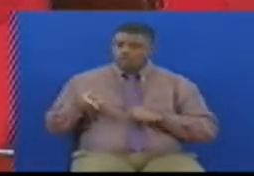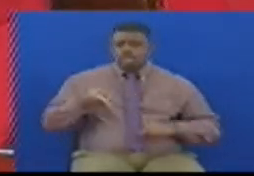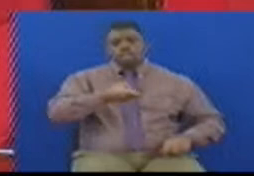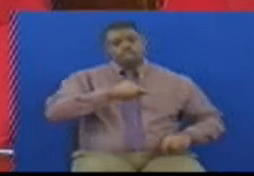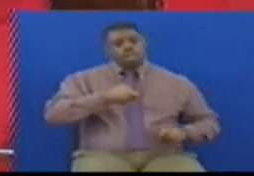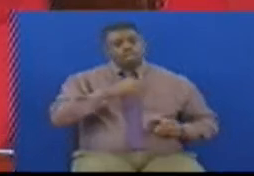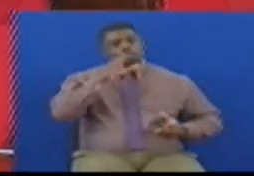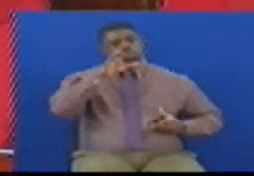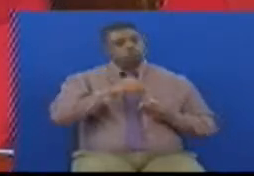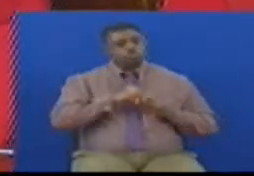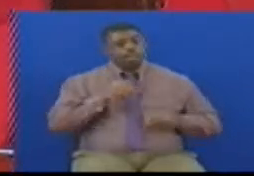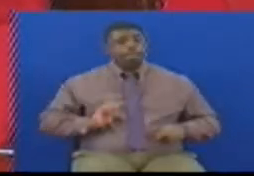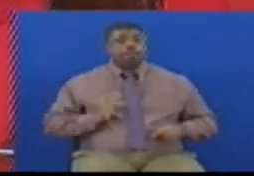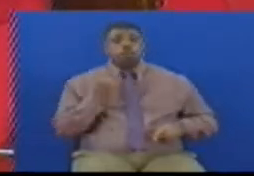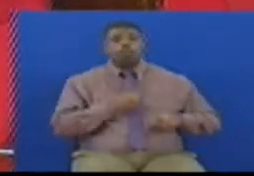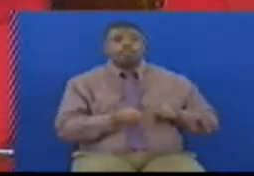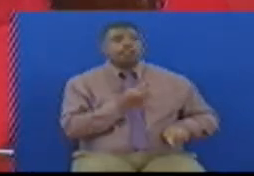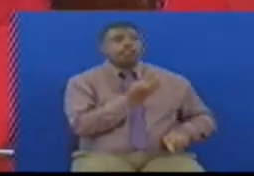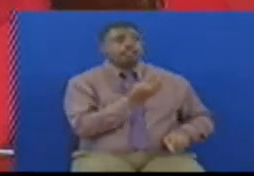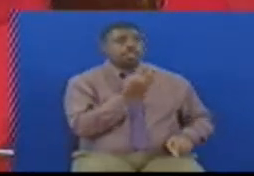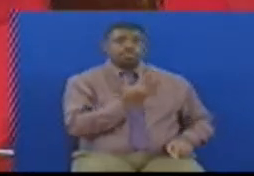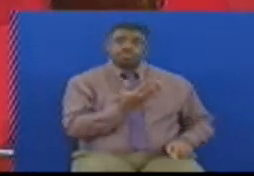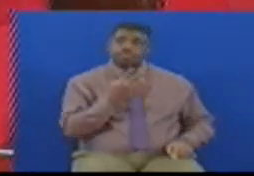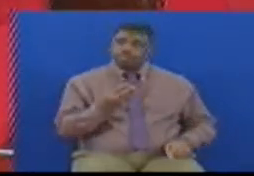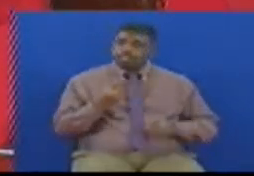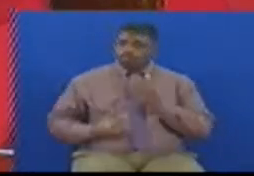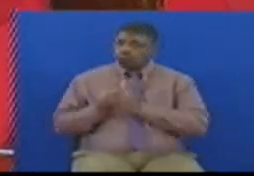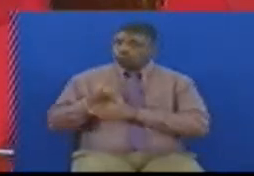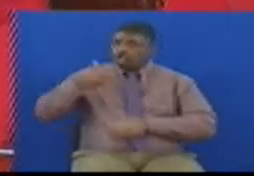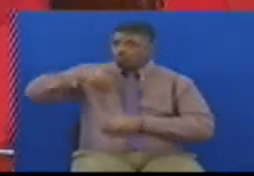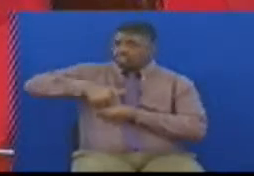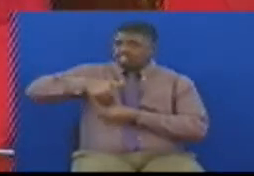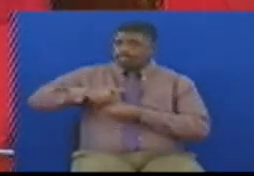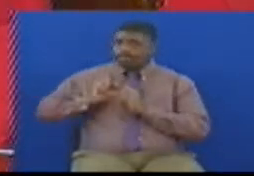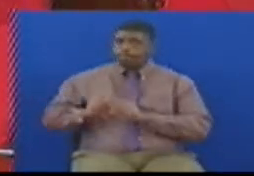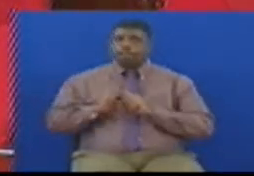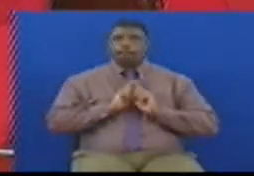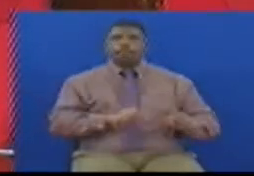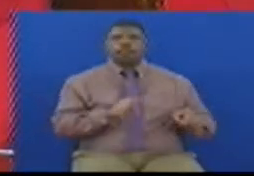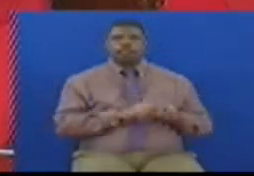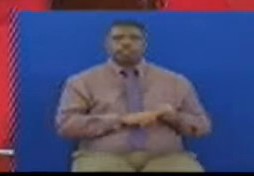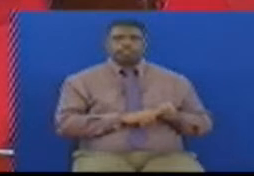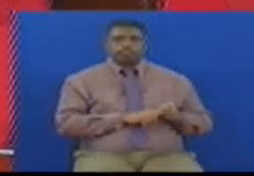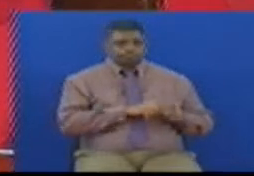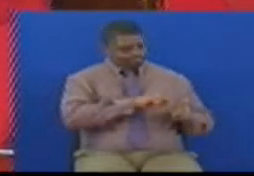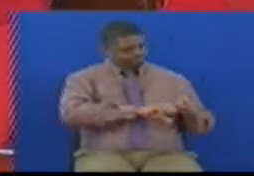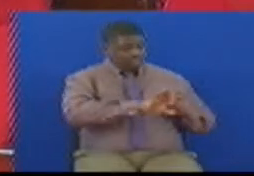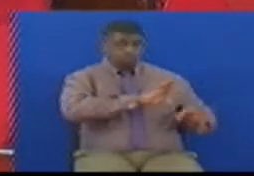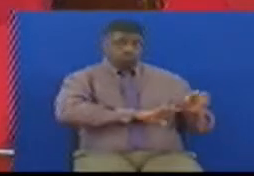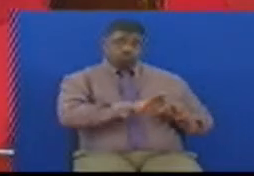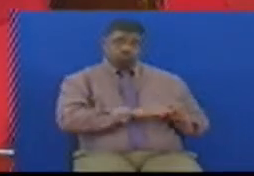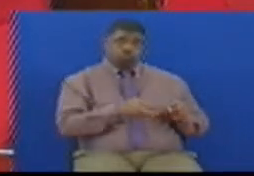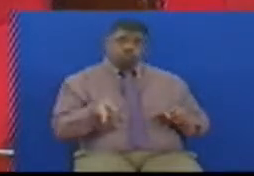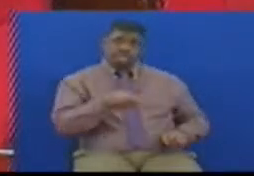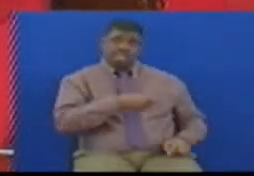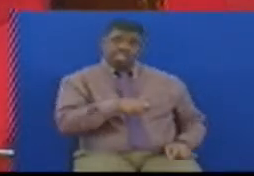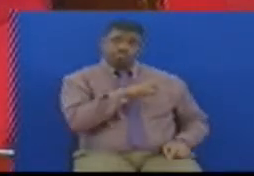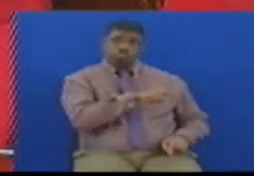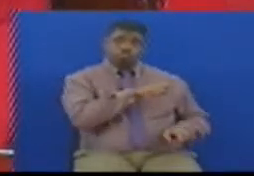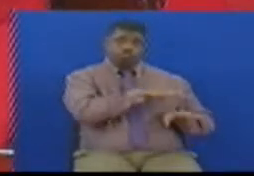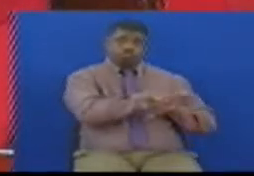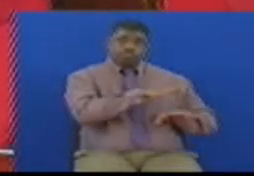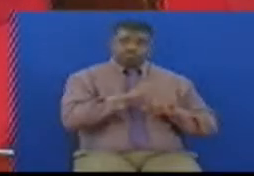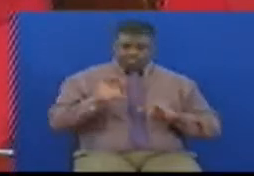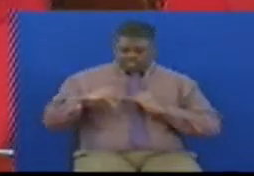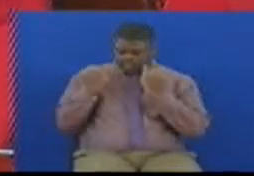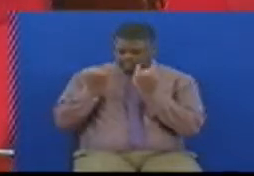linadai jumla shilingi bilioni 454.4 kutoka wateja mbalimbali. Mheshimiwa, mchanganuo wa deni hilo unafafanua kwamba taasisi